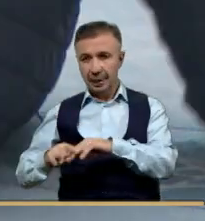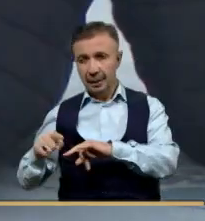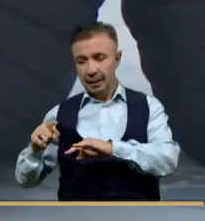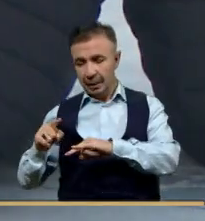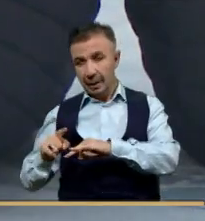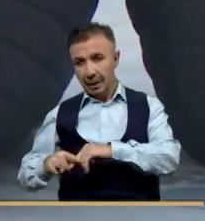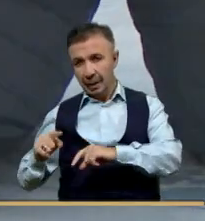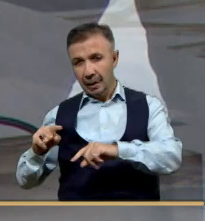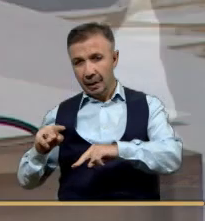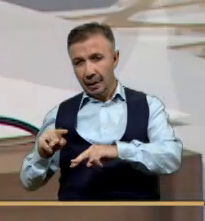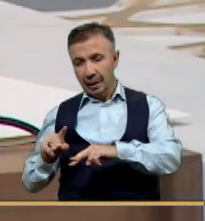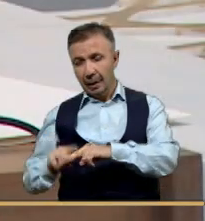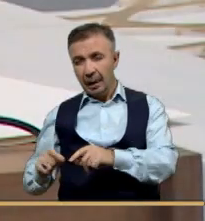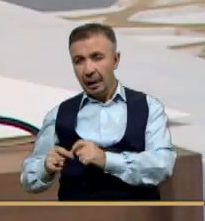Habil,